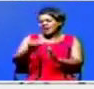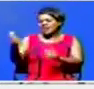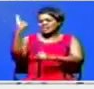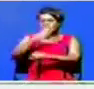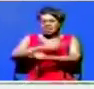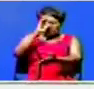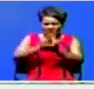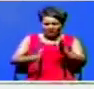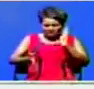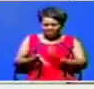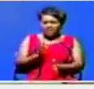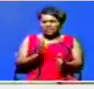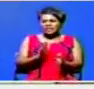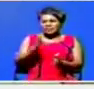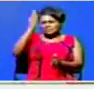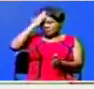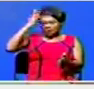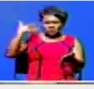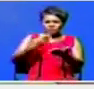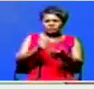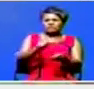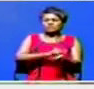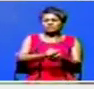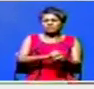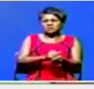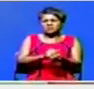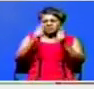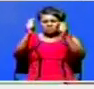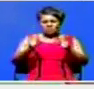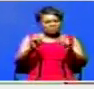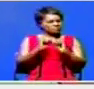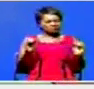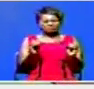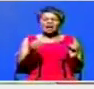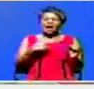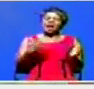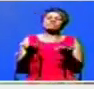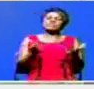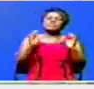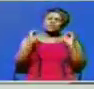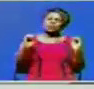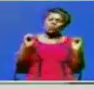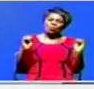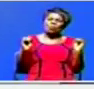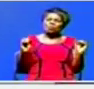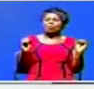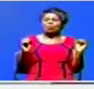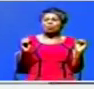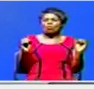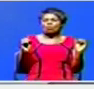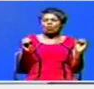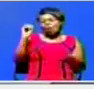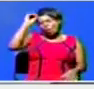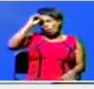sales. Ni affect Monday to Friday. Hakuna ati juleo, kuna demo, kesho hakuna, ati ziko the same. Tulikusanya maoni